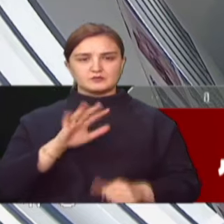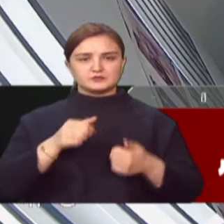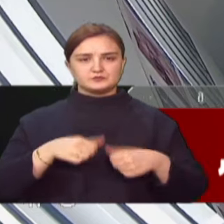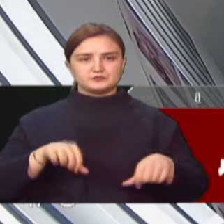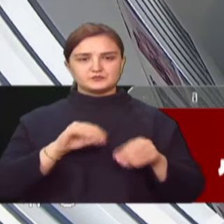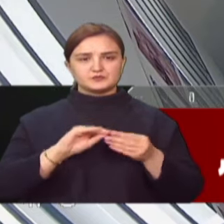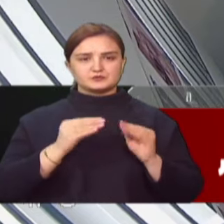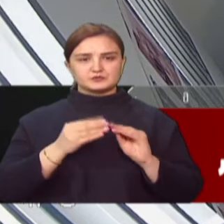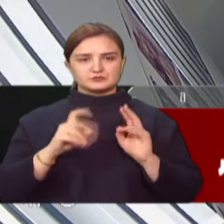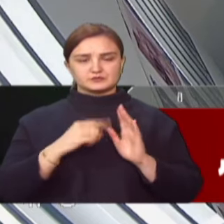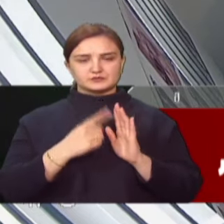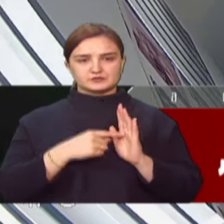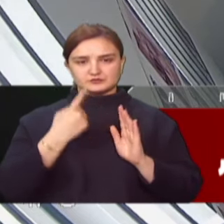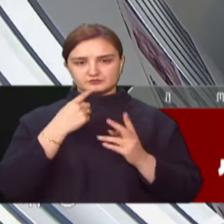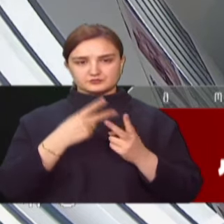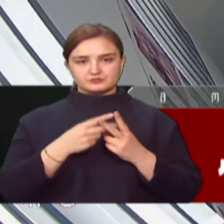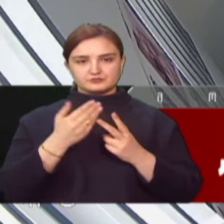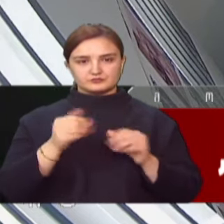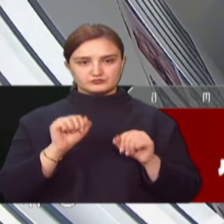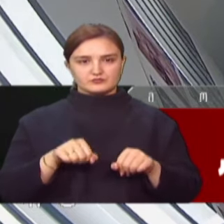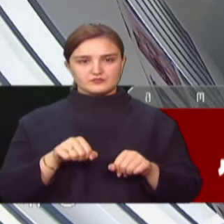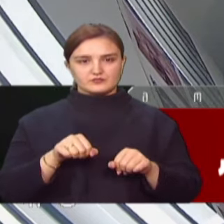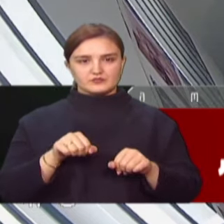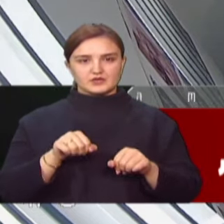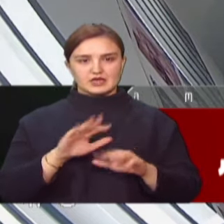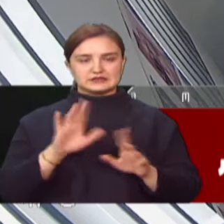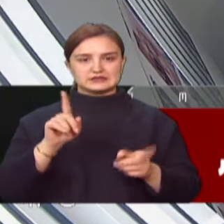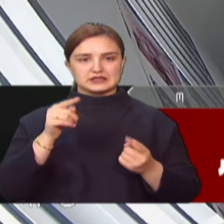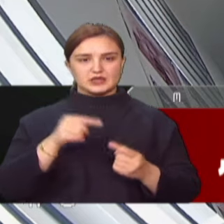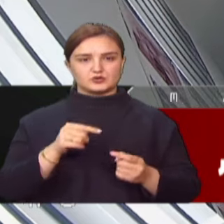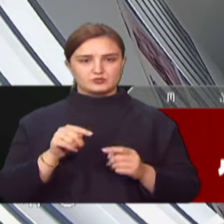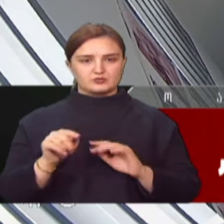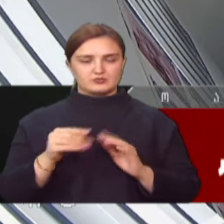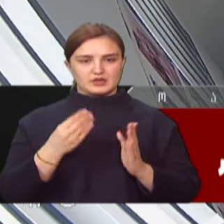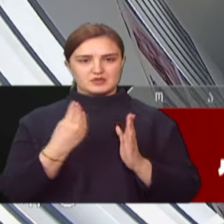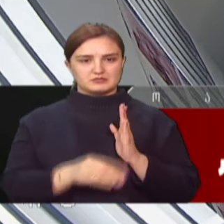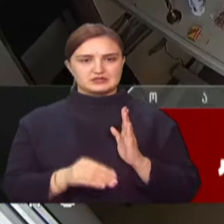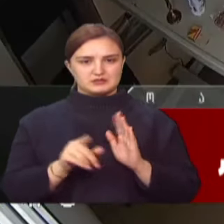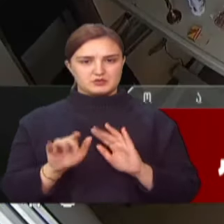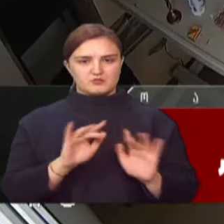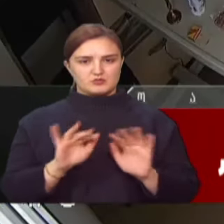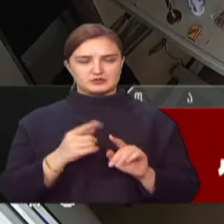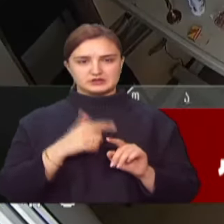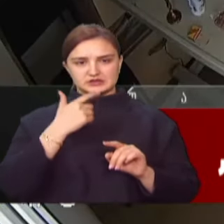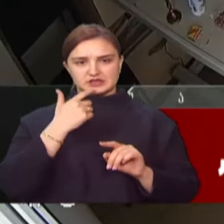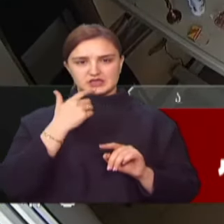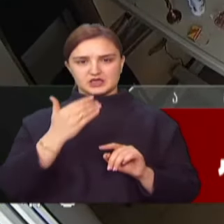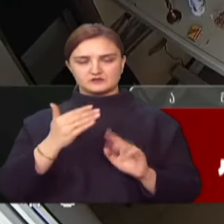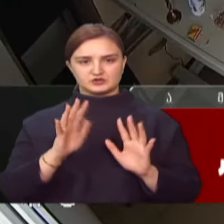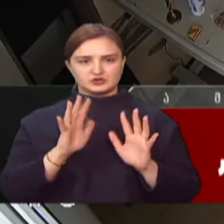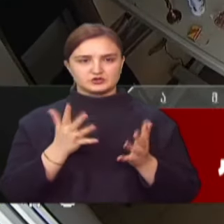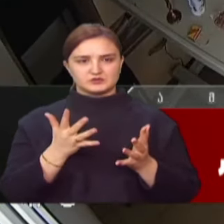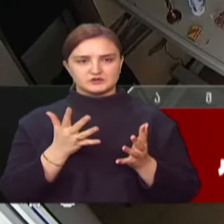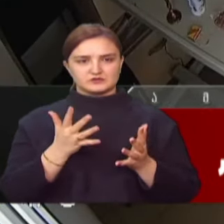საკითხს აღნიშნავს, რომელიც პატიმრისათვის შესაძლოა არასათანადო მოპყრობა ჩაითვალოს ან დამამცირებელი იყოს, მათ შორის მიხეილ სააკაშვილის